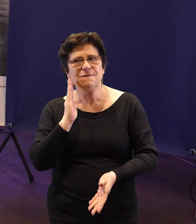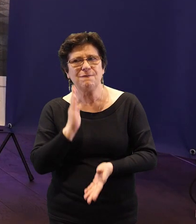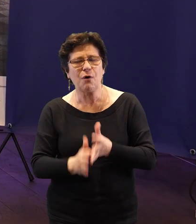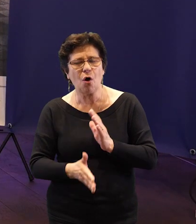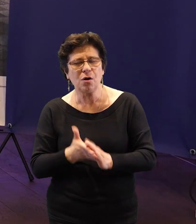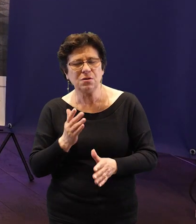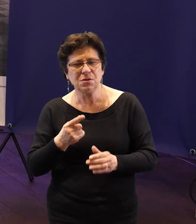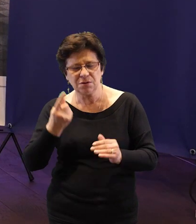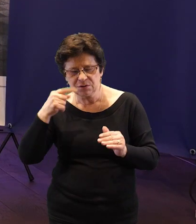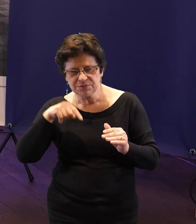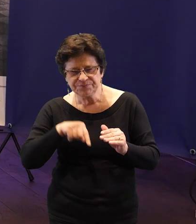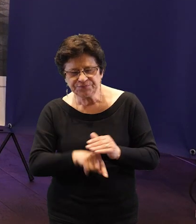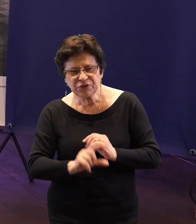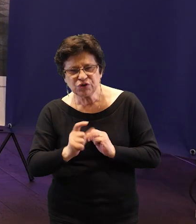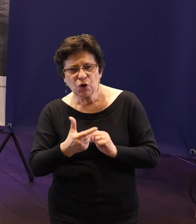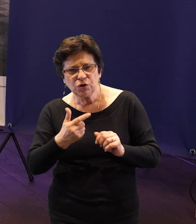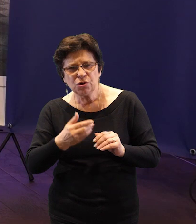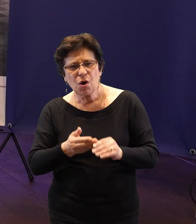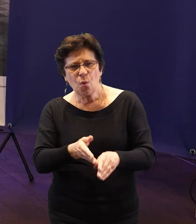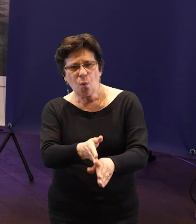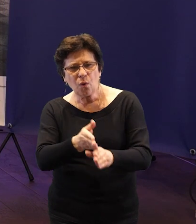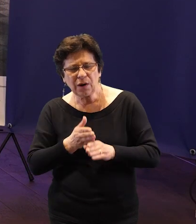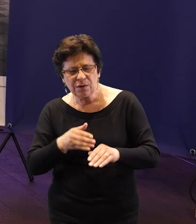takie śledztwo w ogóle przeprowadzili?